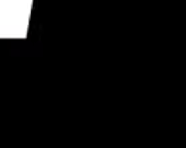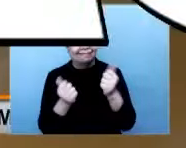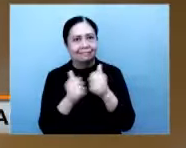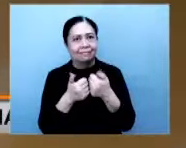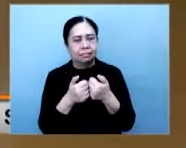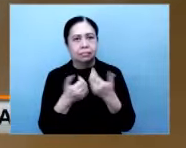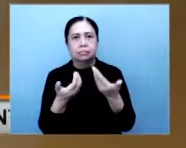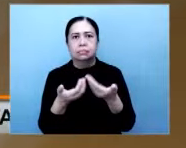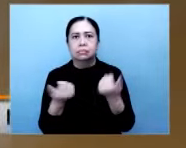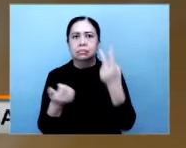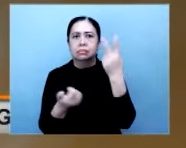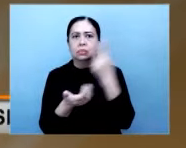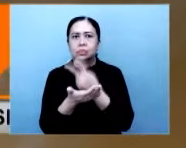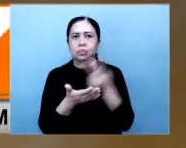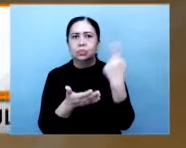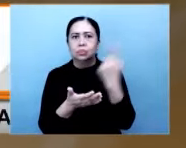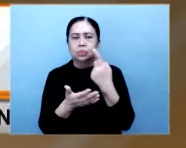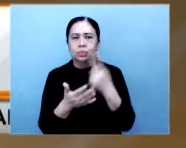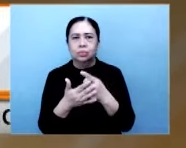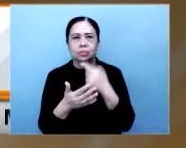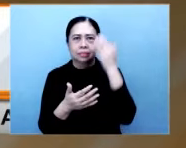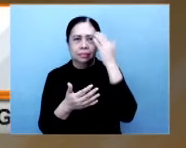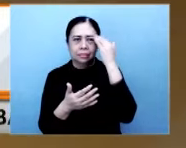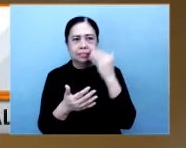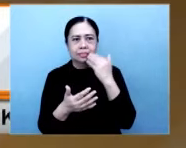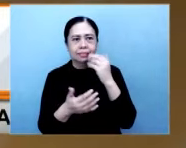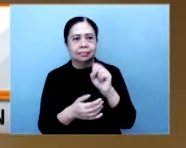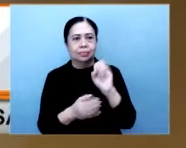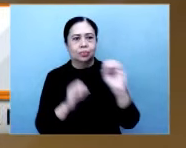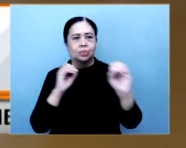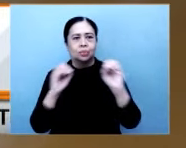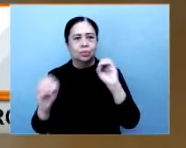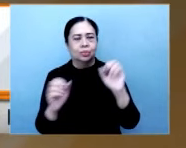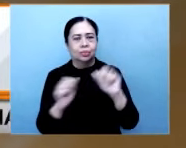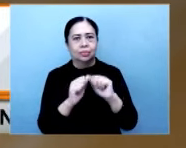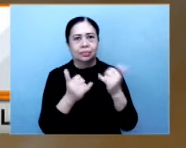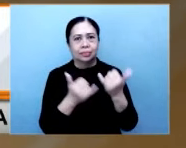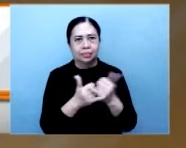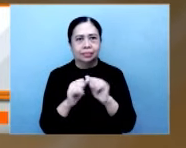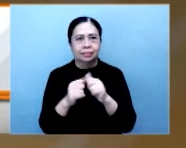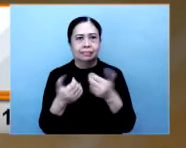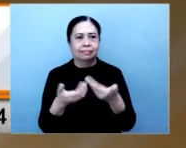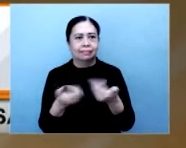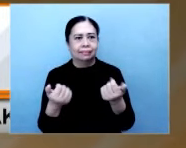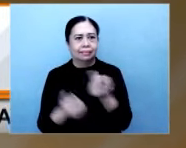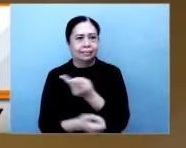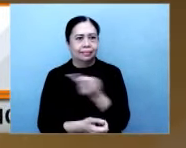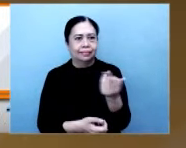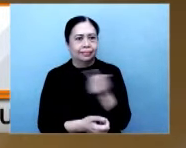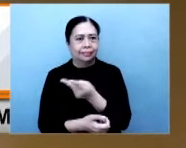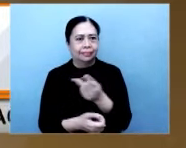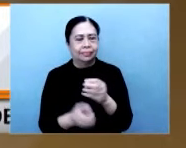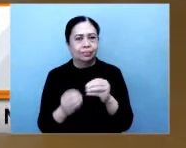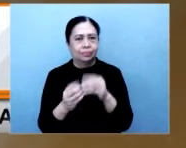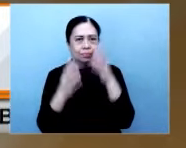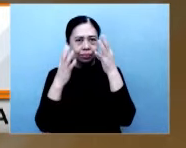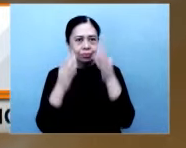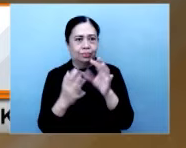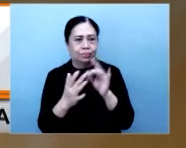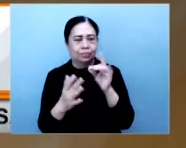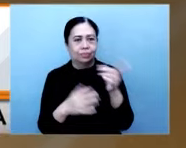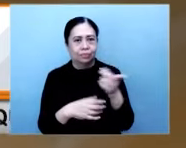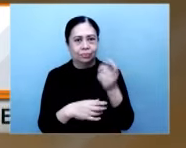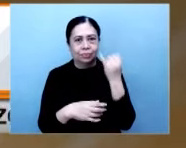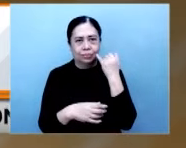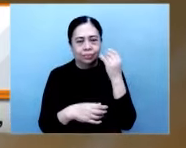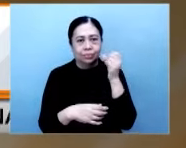Ayon sa report ng ilang Korean media, kinumpirma ng kani-kanilang agency ang breakup ng dalawa. Mas pinili raw nila Jun-yeol at